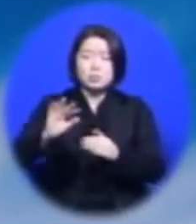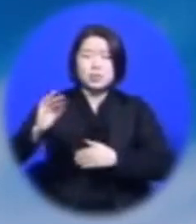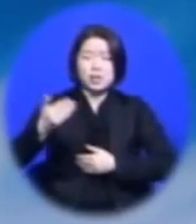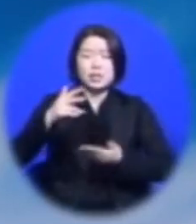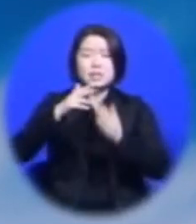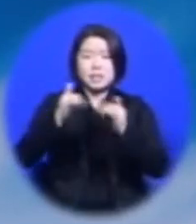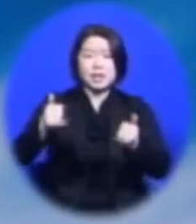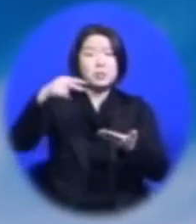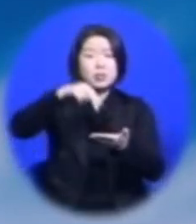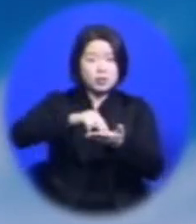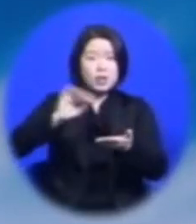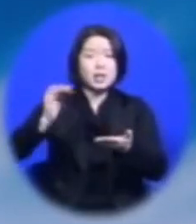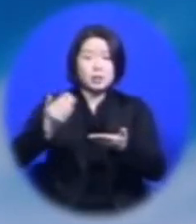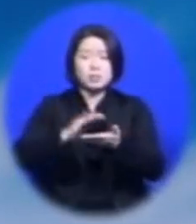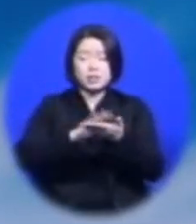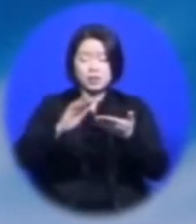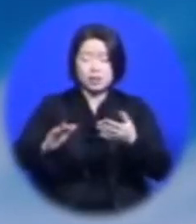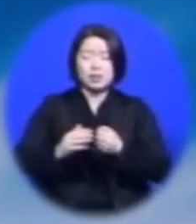서야 하는 거예요.